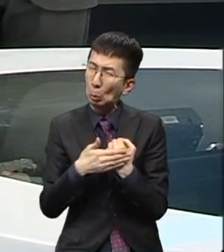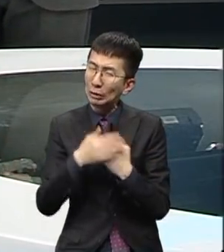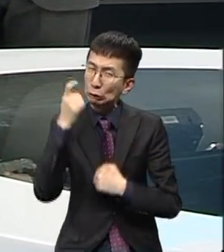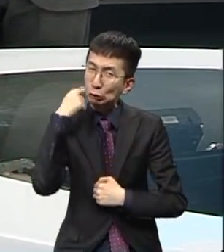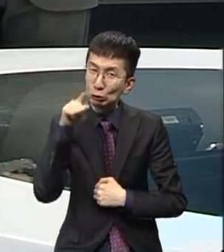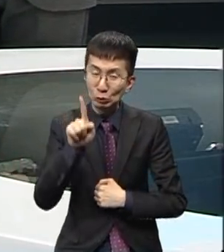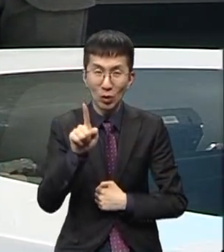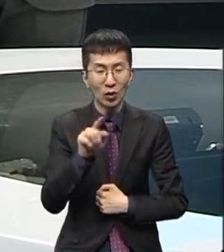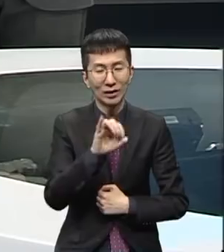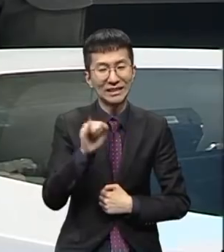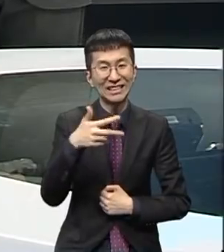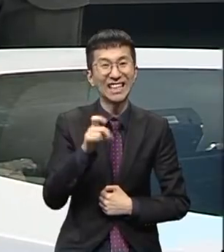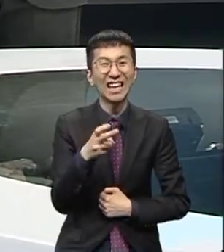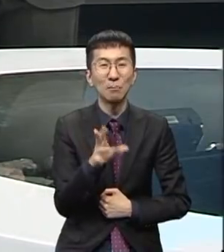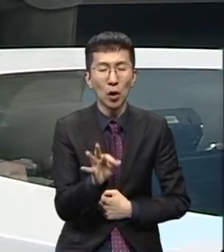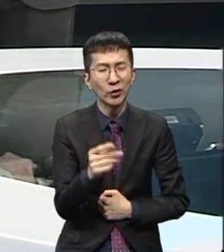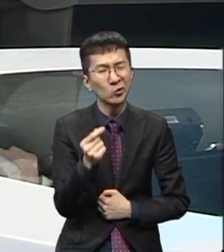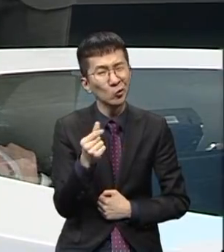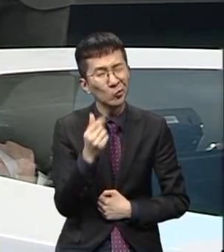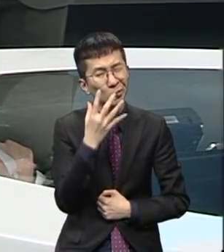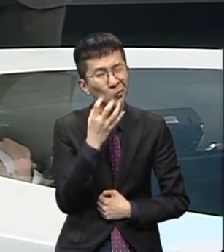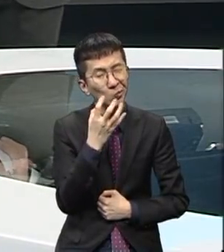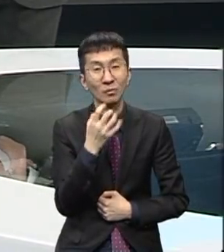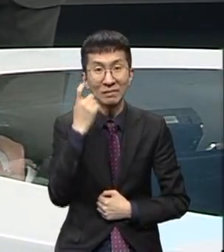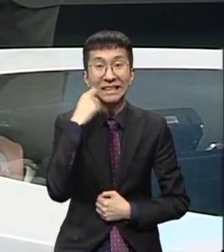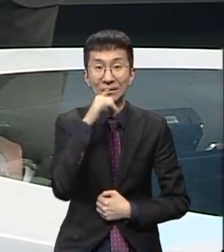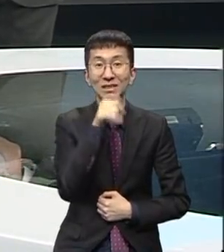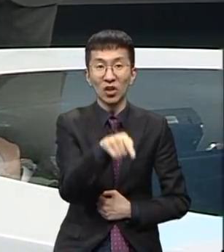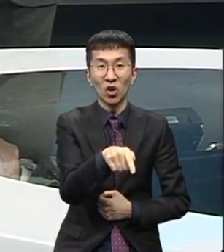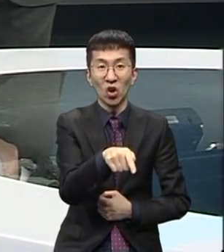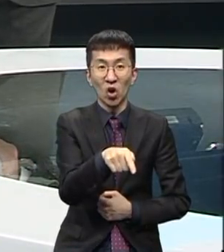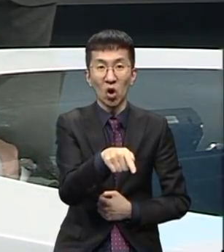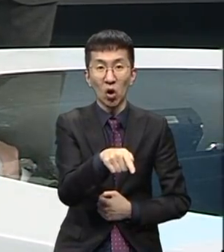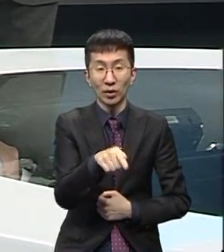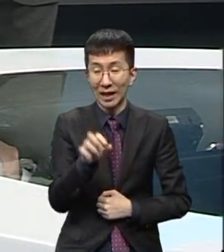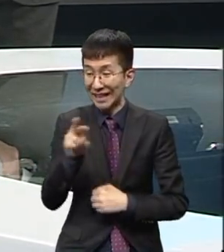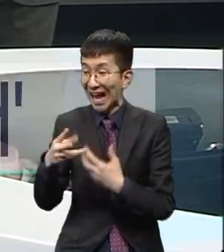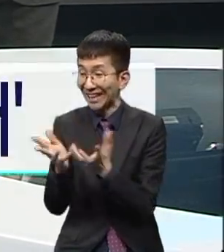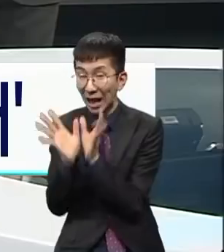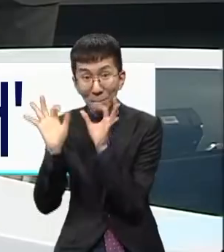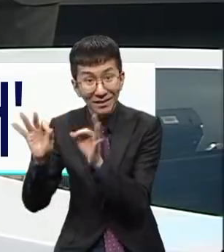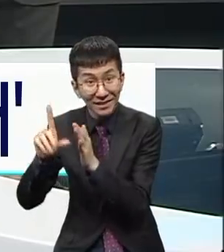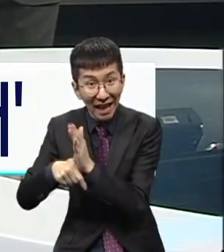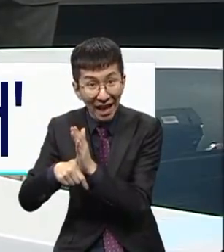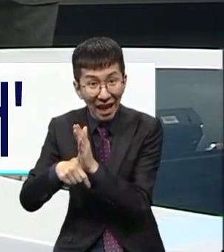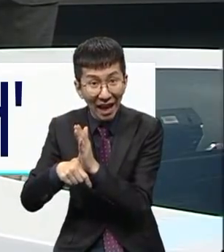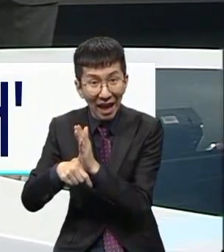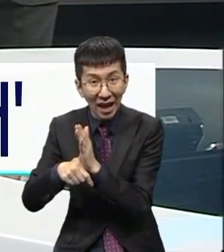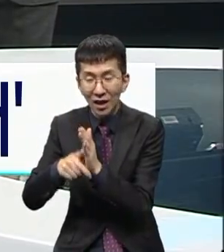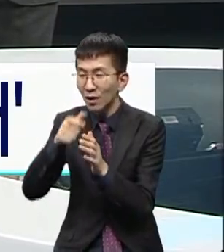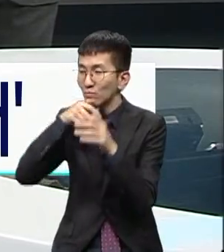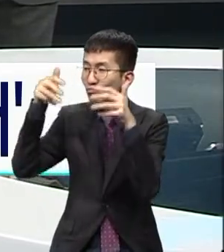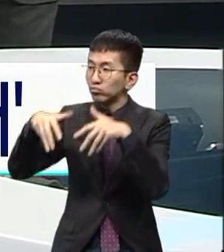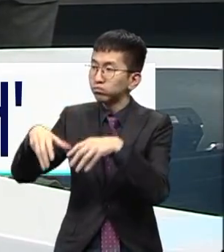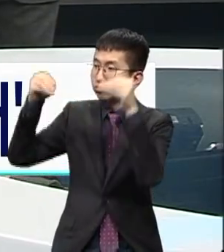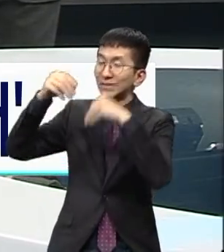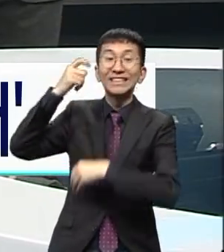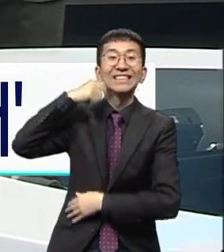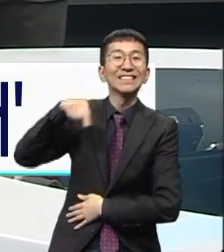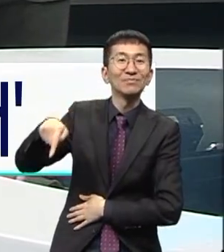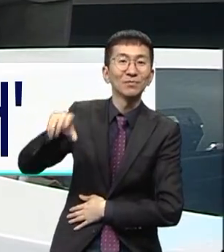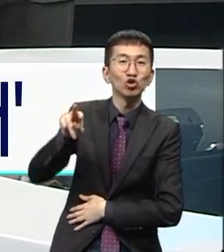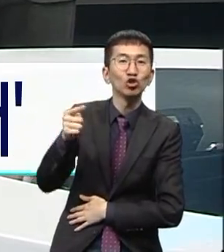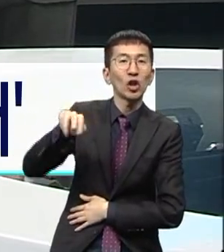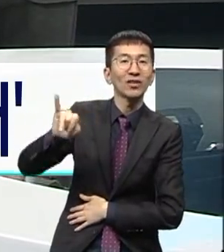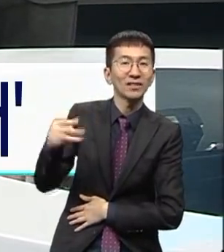이재명 경기지사는 약간 흐림 이렇게 할수 있습니다. 범야권 주자들은 비온뒤 개미인데,